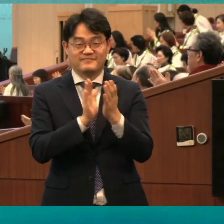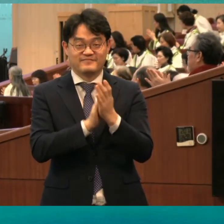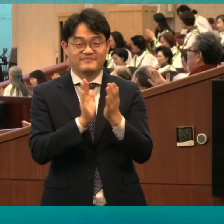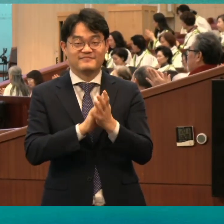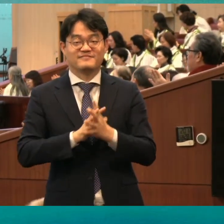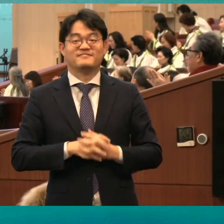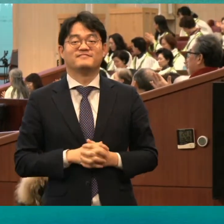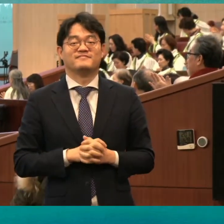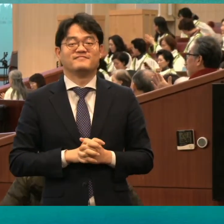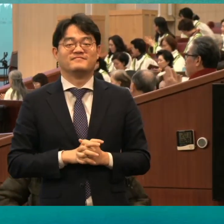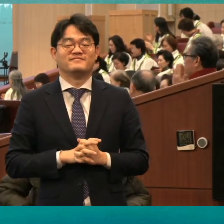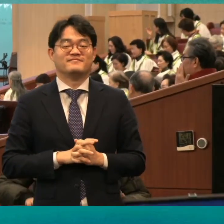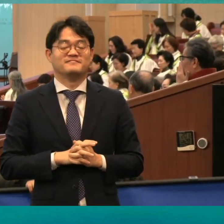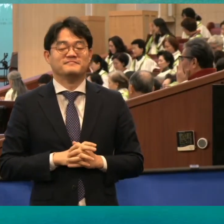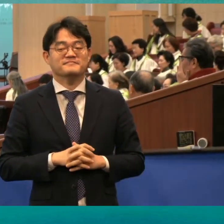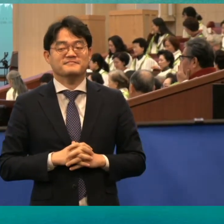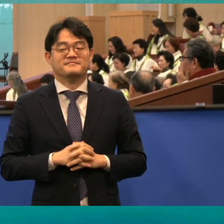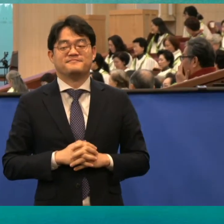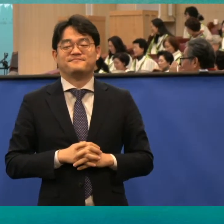여러분을 환영합니다.